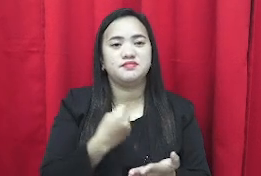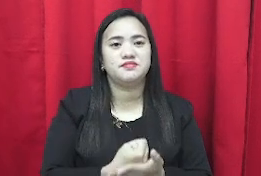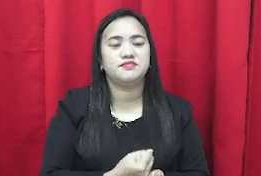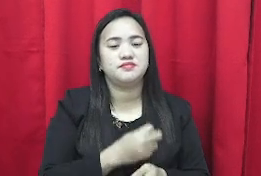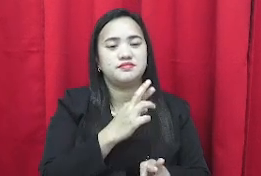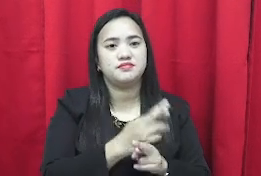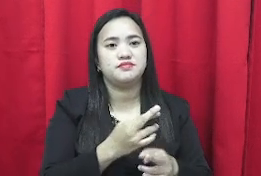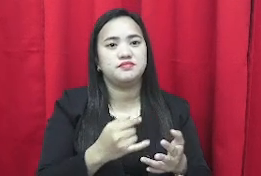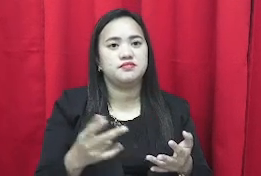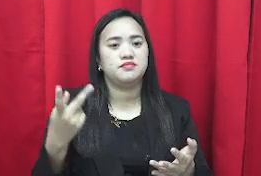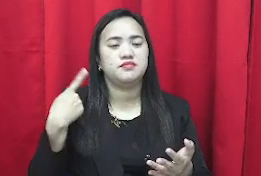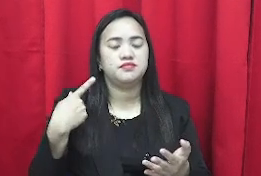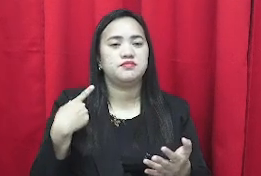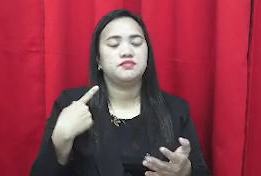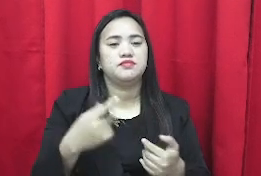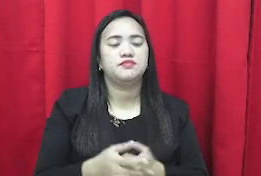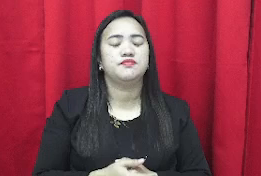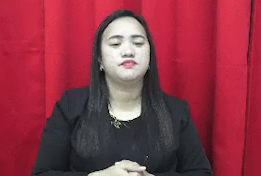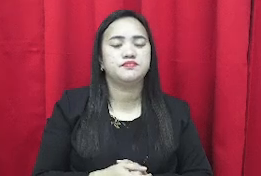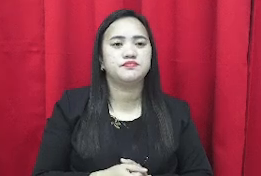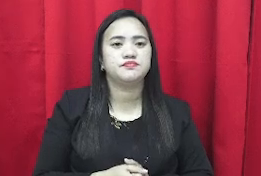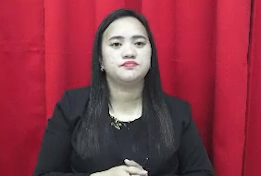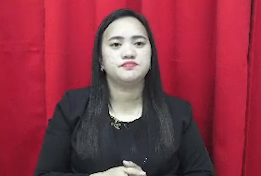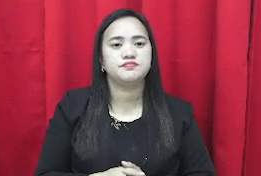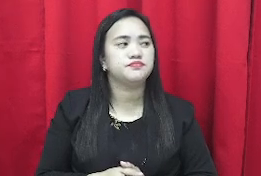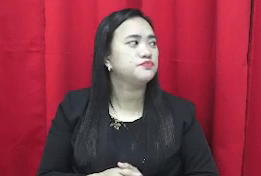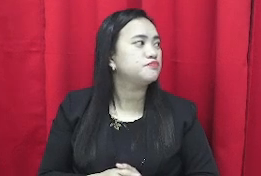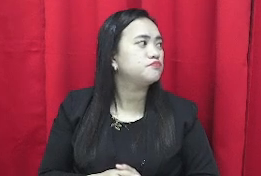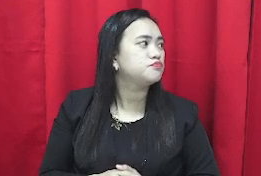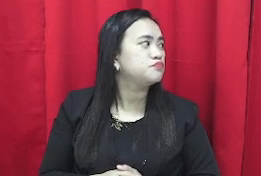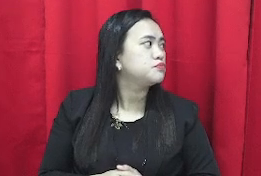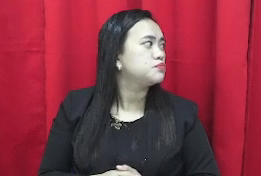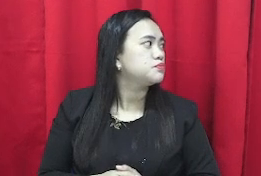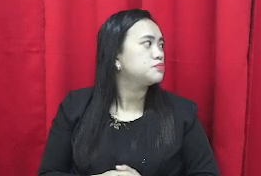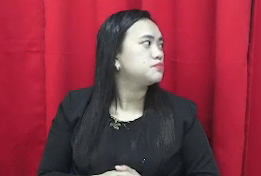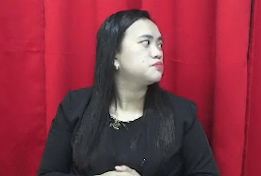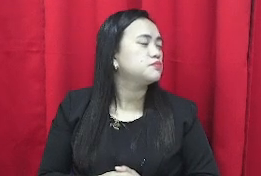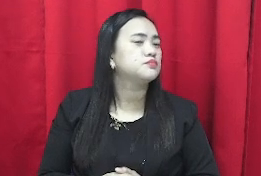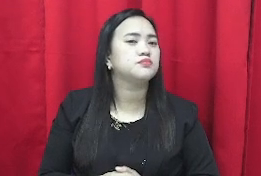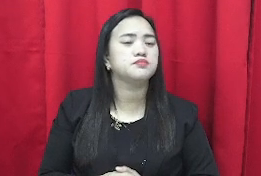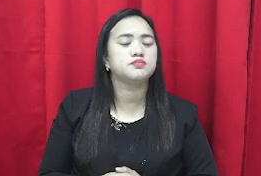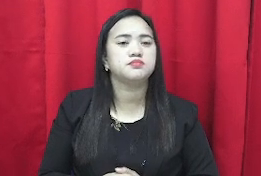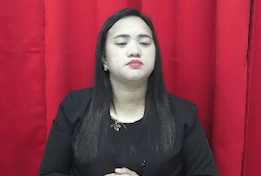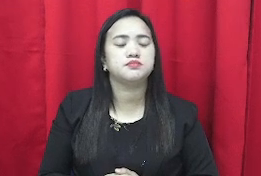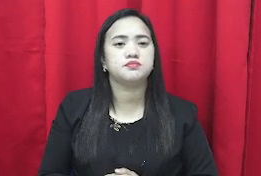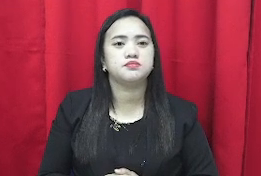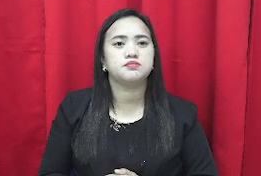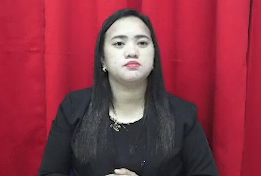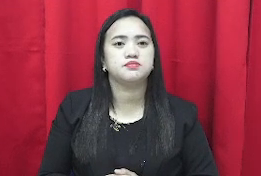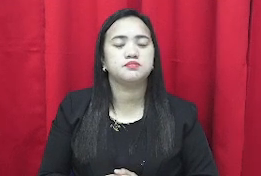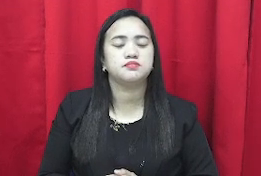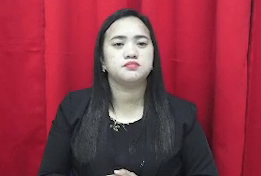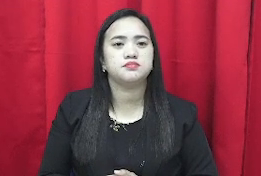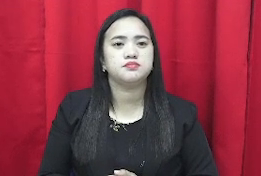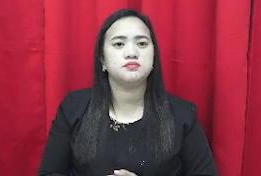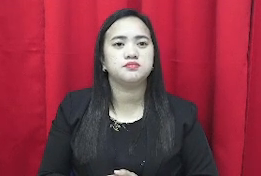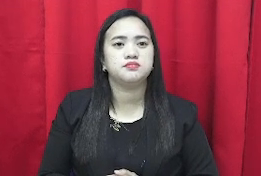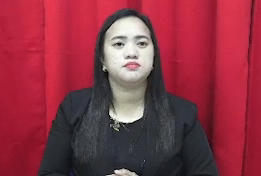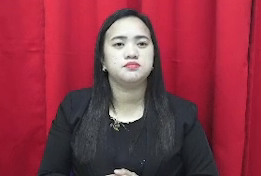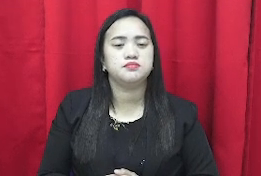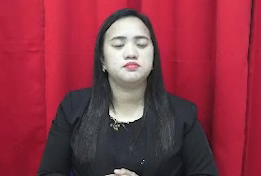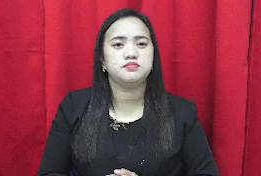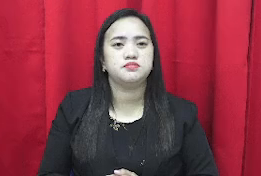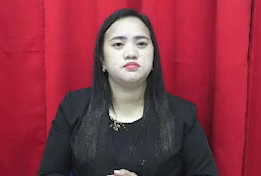Ah talagang magkaka geyera Kaya nga ah Sabi ko kay sister cja abay ah Humanda ka kasi baka mamaya